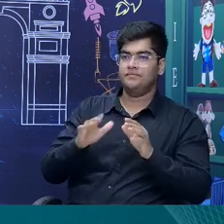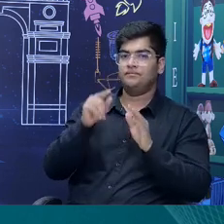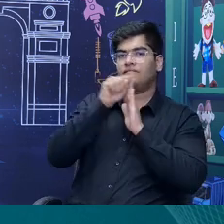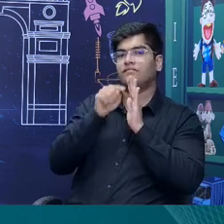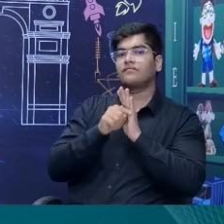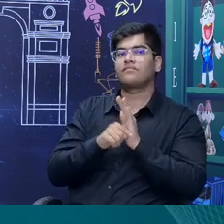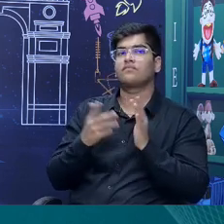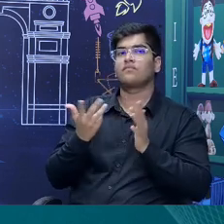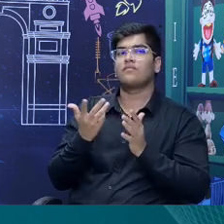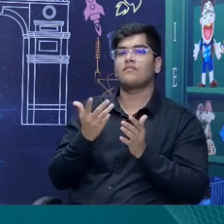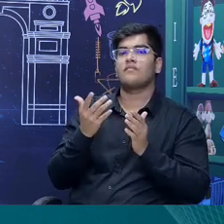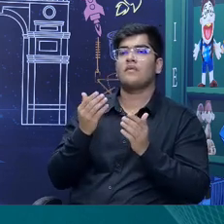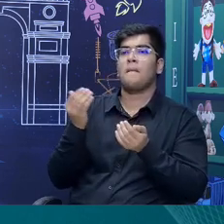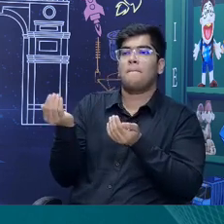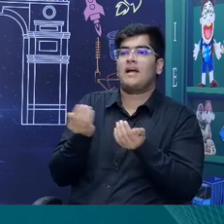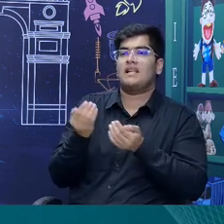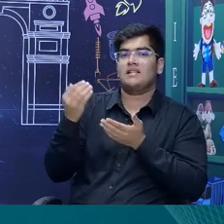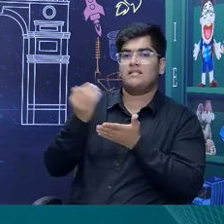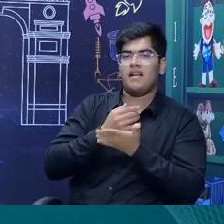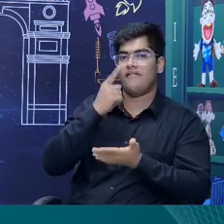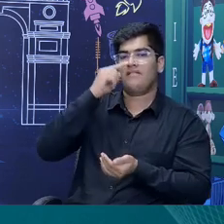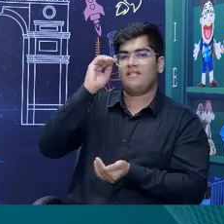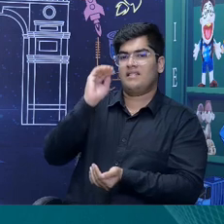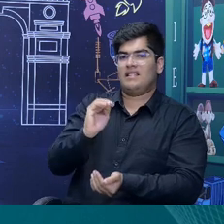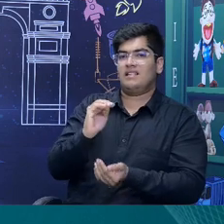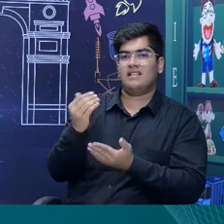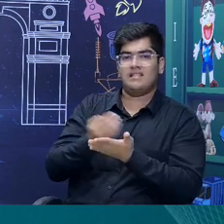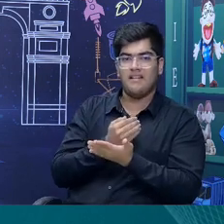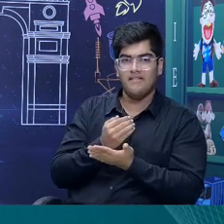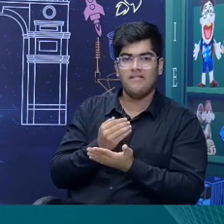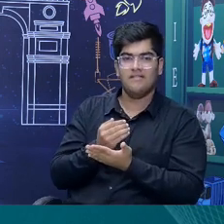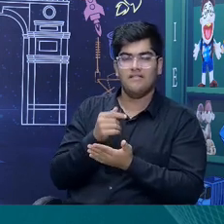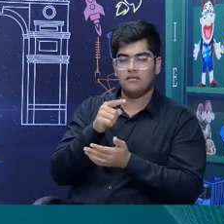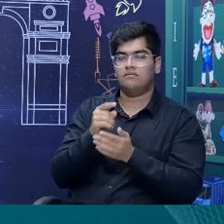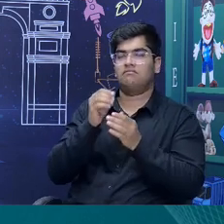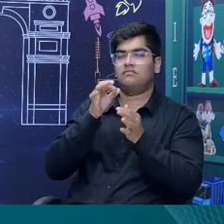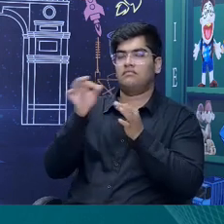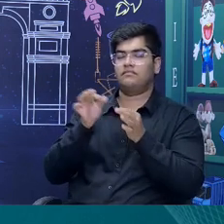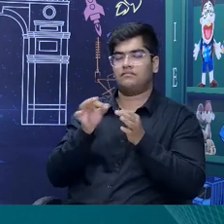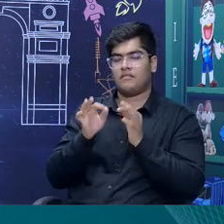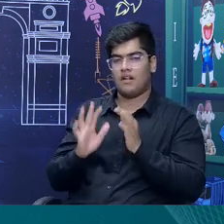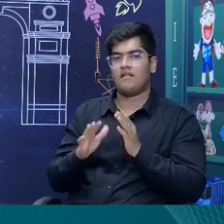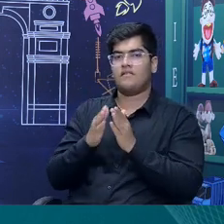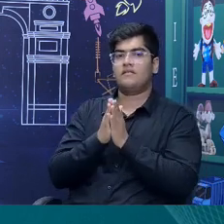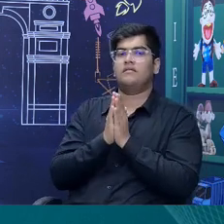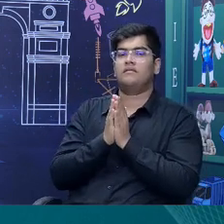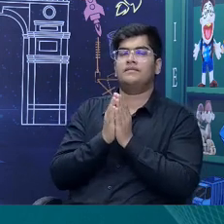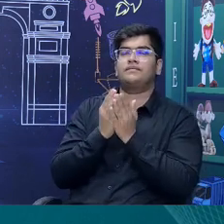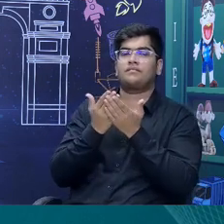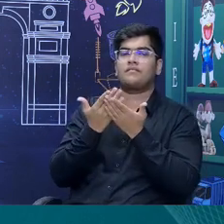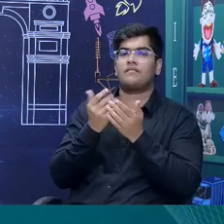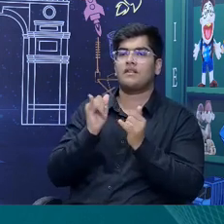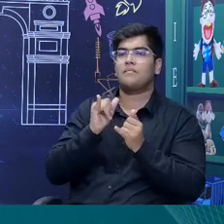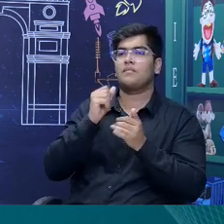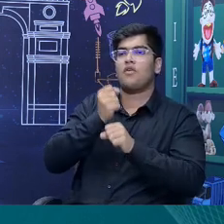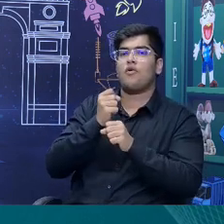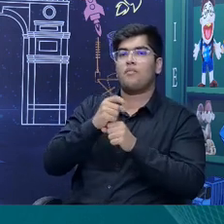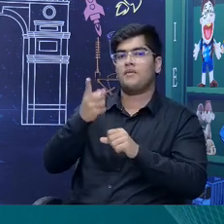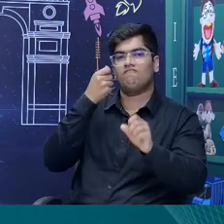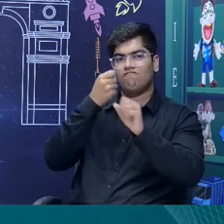वो सेक्स रेशों से रिलेटेड राइट बिकॉज़ तू इंकैरिज डी मेल फीमेल बैलेंस आईटी इस वेरी वेरी इंपॉर्टेंट